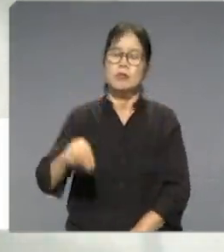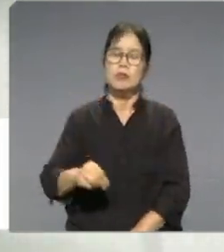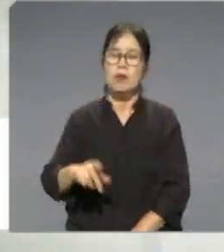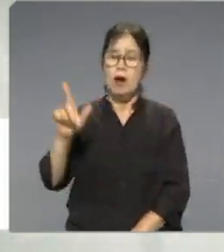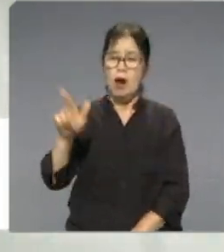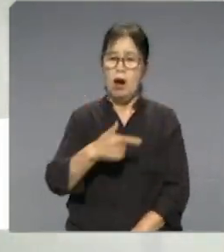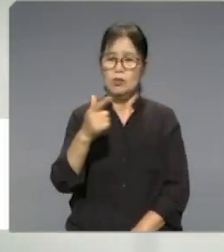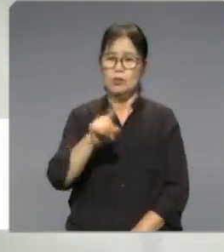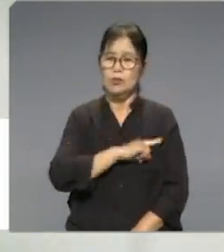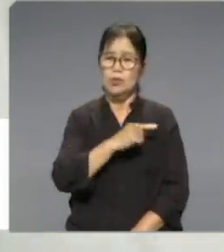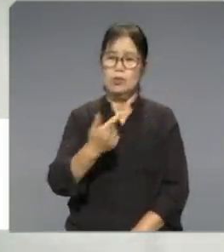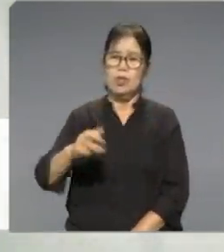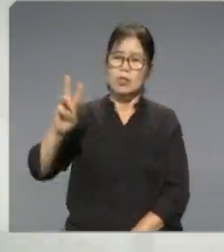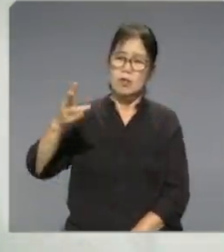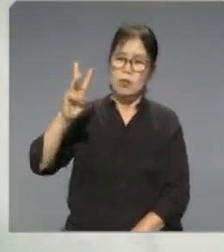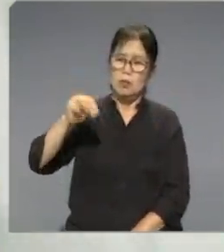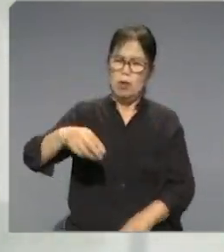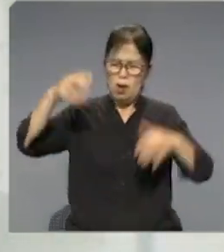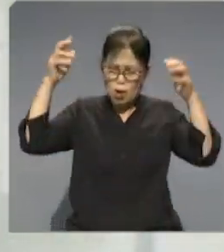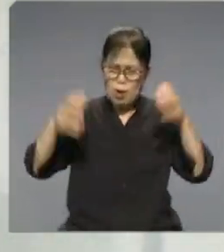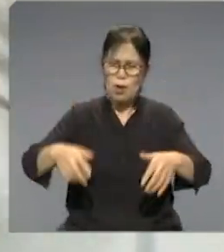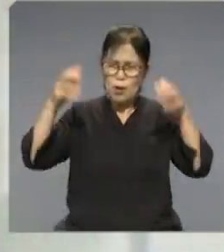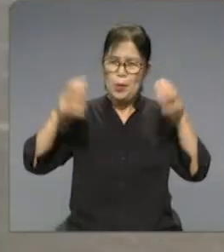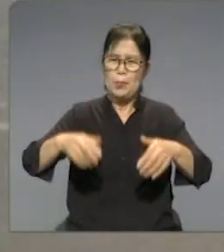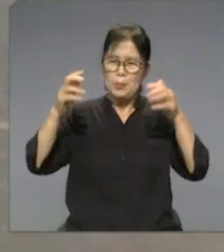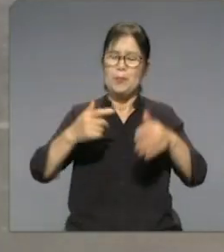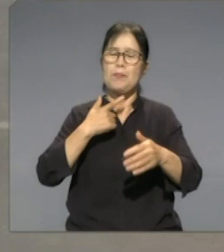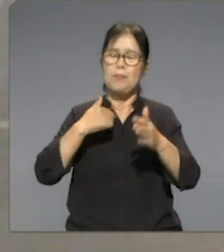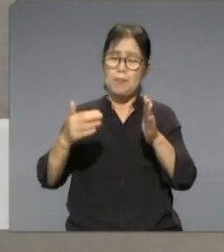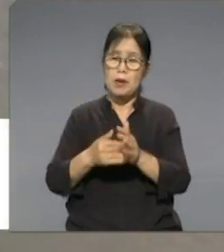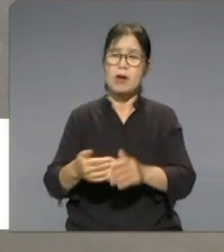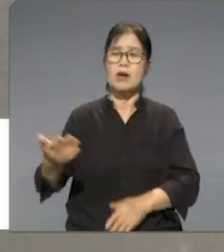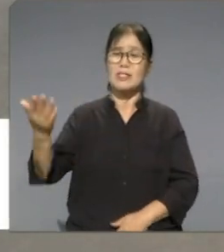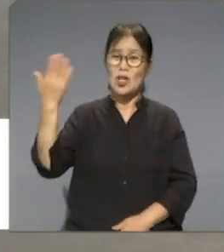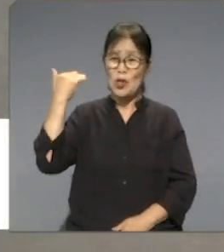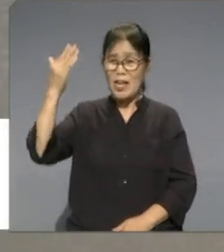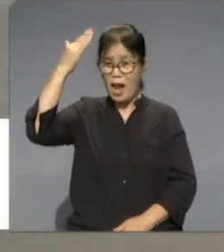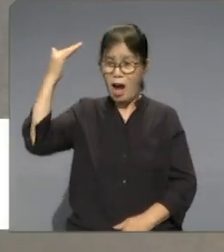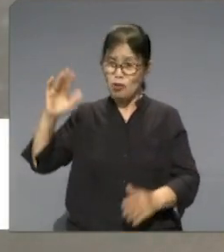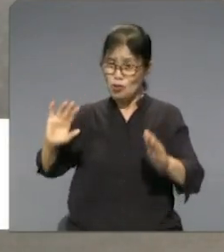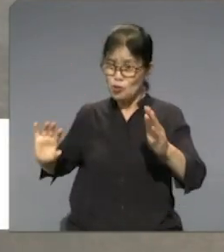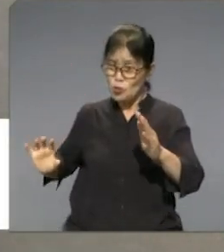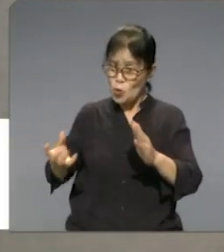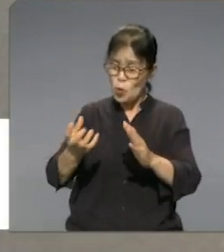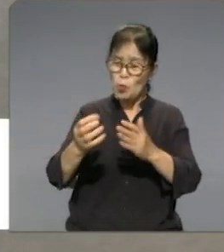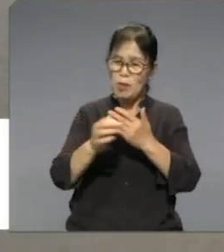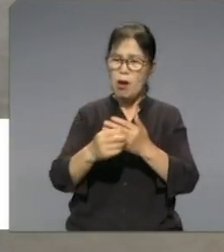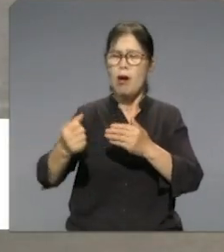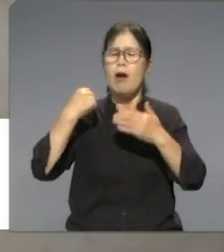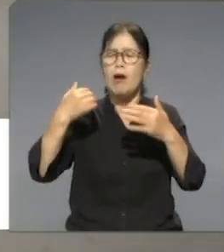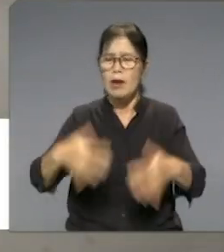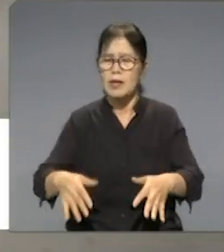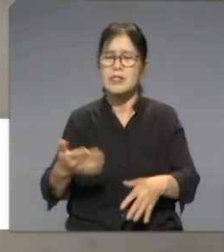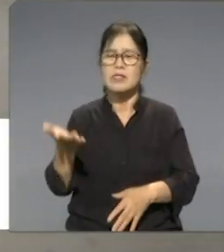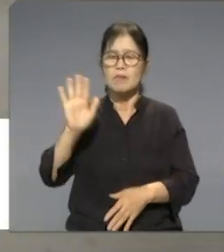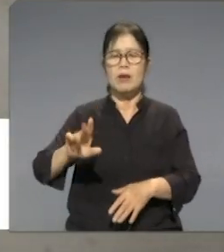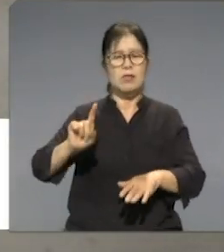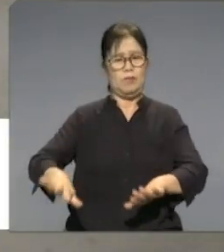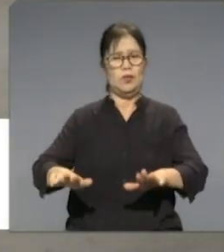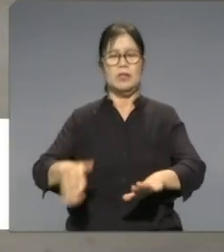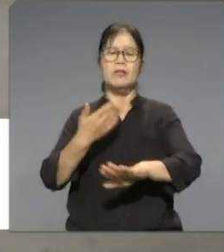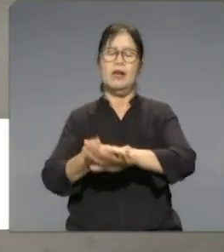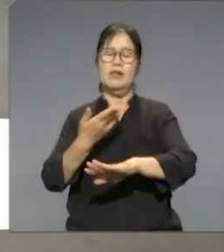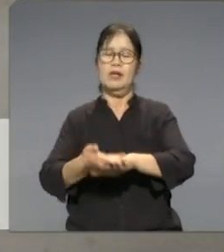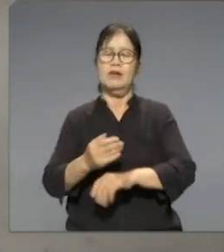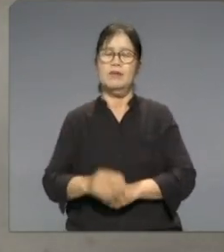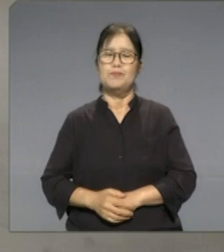최대 300mm의 폭우가 내리기도 했습니다. 이전에는 한반도로 오면 세력이 약해지기도 했는데 이번엔 다를 수도